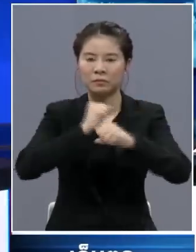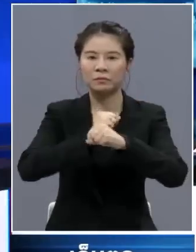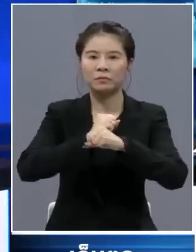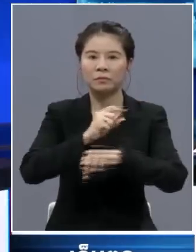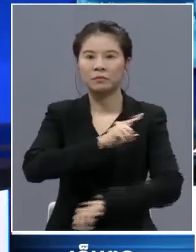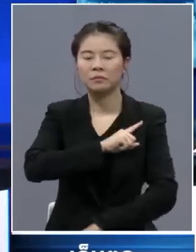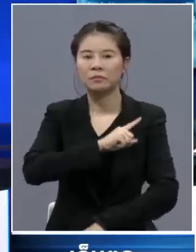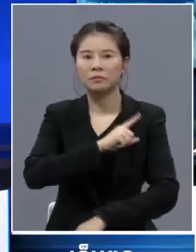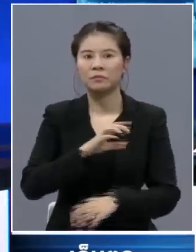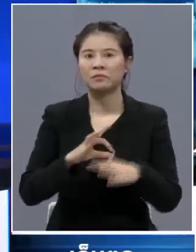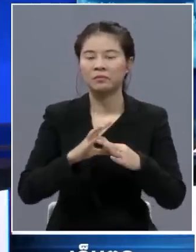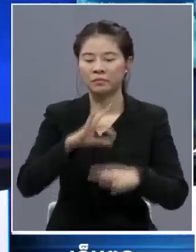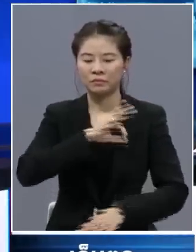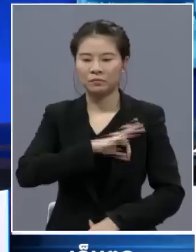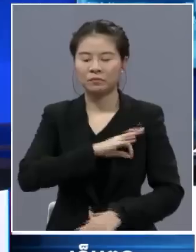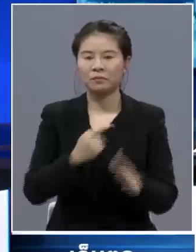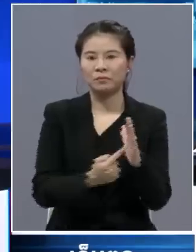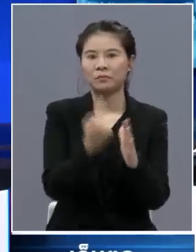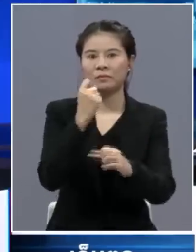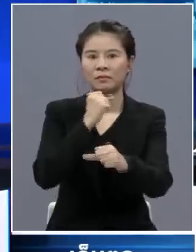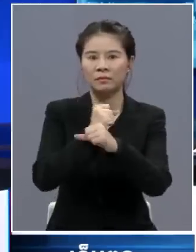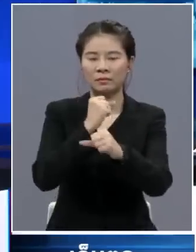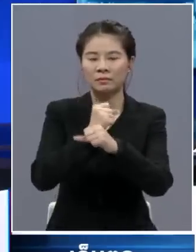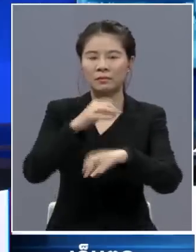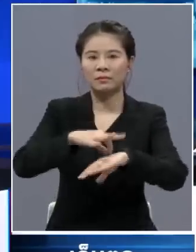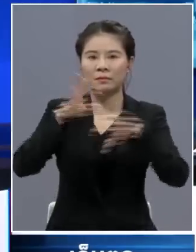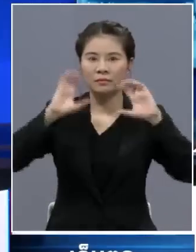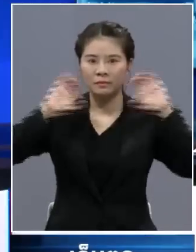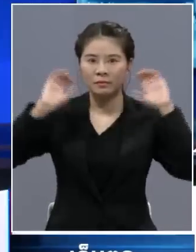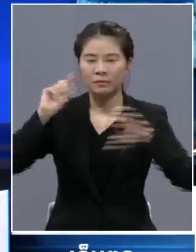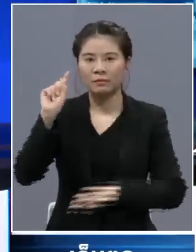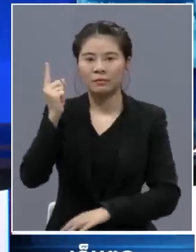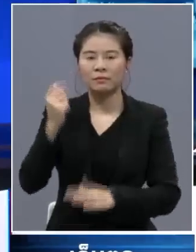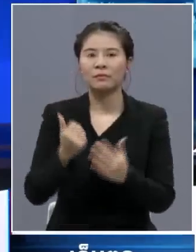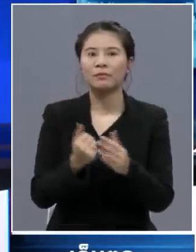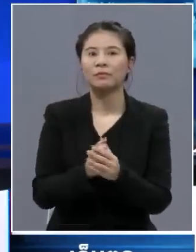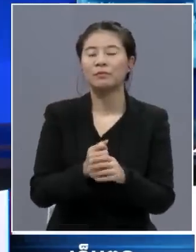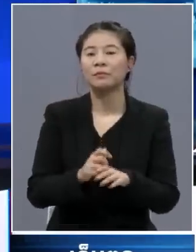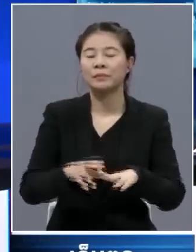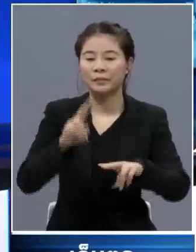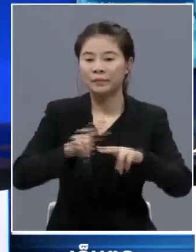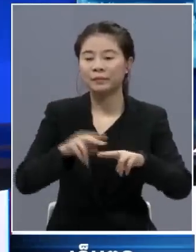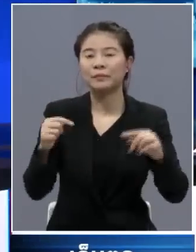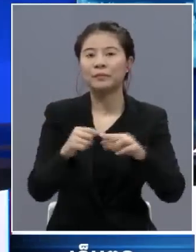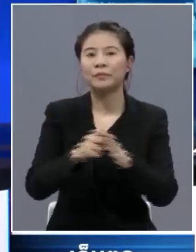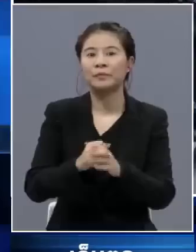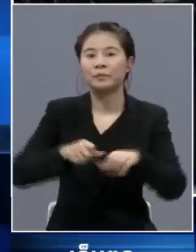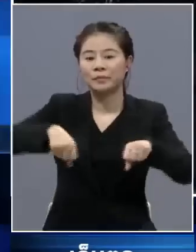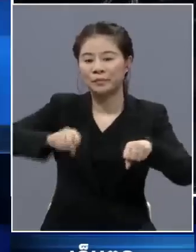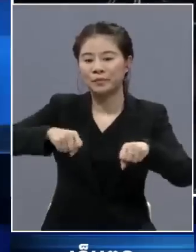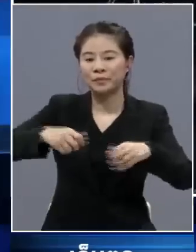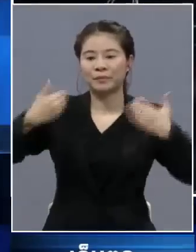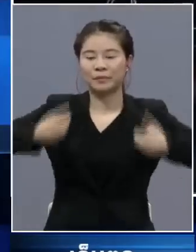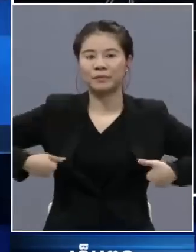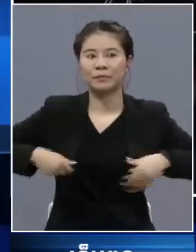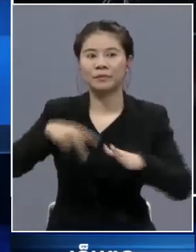ตอย่างนึงอ่ะครับที่คุณพิธาเมื่อวานนี้ก็ต้องไปดูบรรยากาศกันหน่อยนะครับก็ใช้ยานพาหนะแบบเดิมก็คือนั่งมอเตอร์ไซค์รับจ้างนี่แหละไปพูดคุ